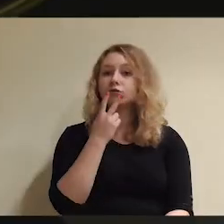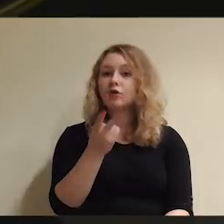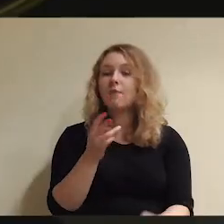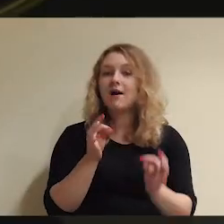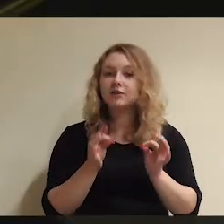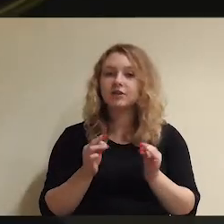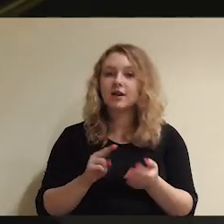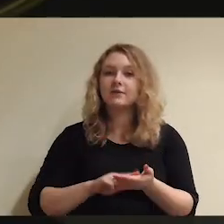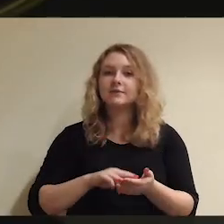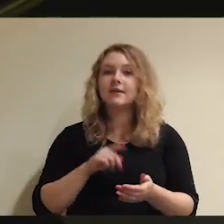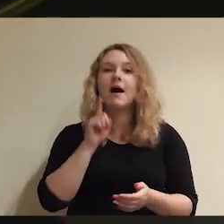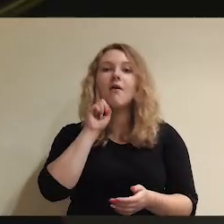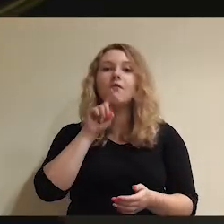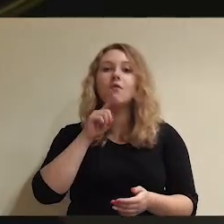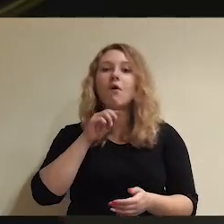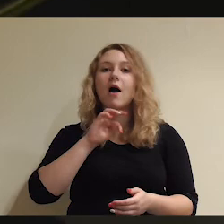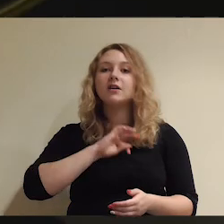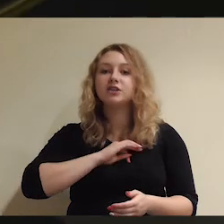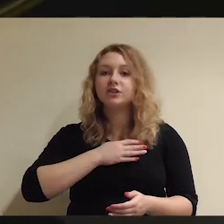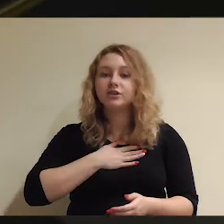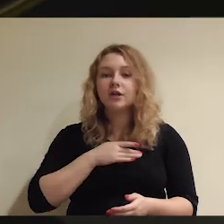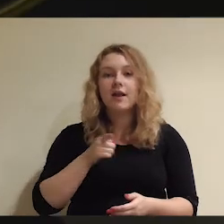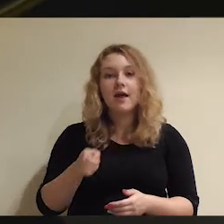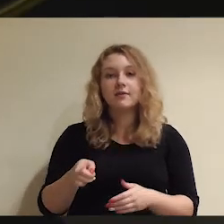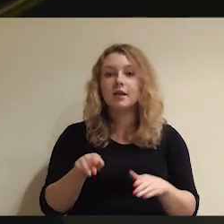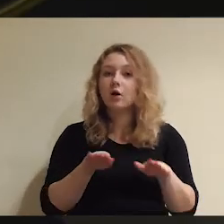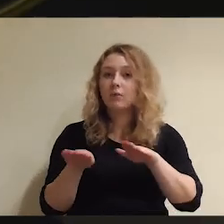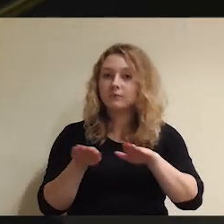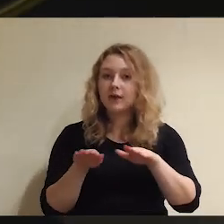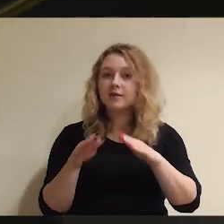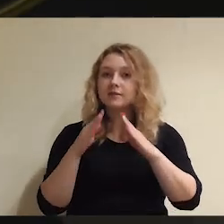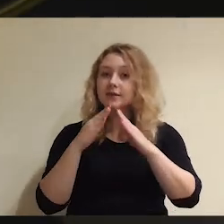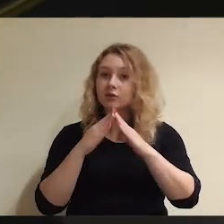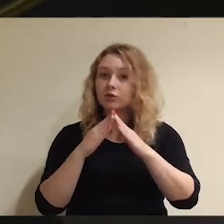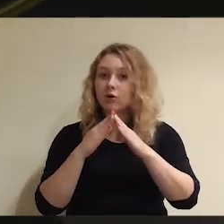Popatrz teraz na właściciela tego dworu.